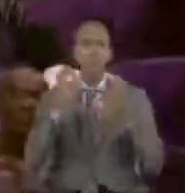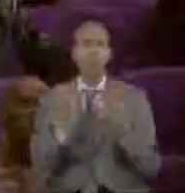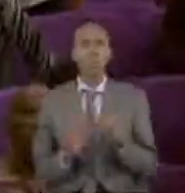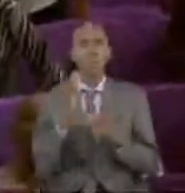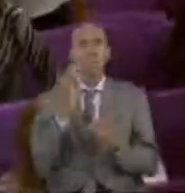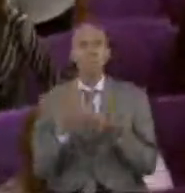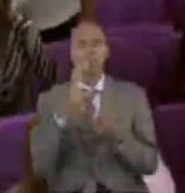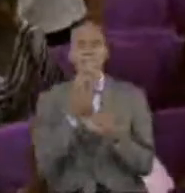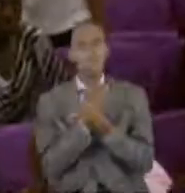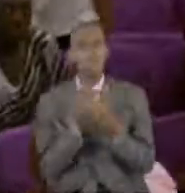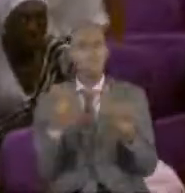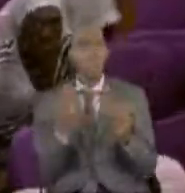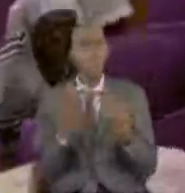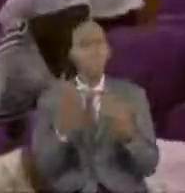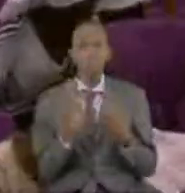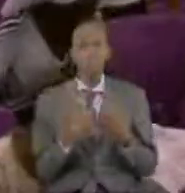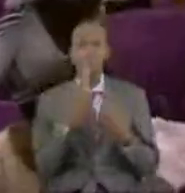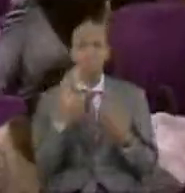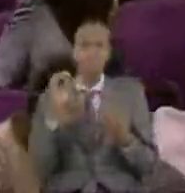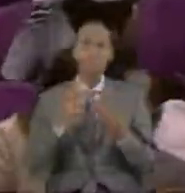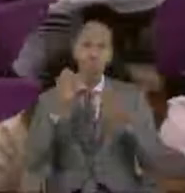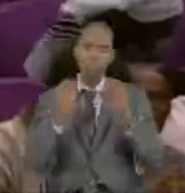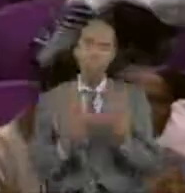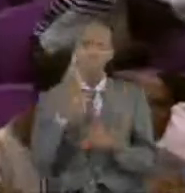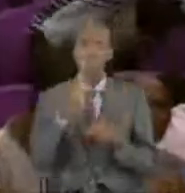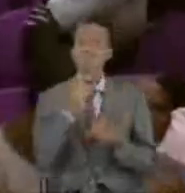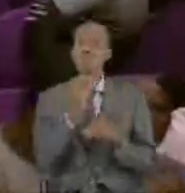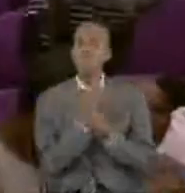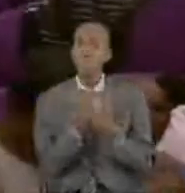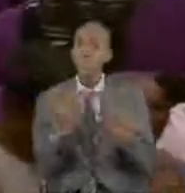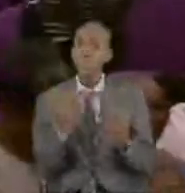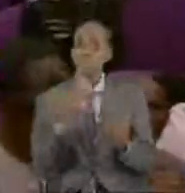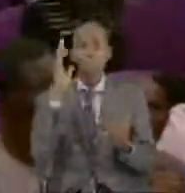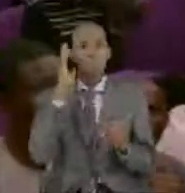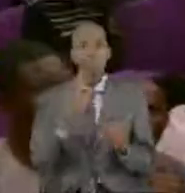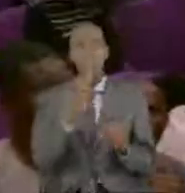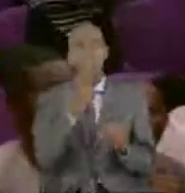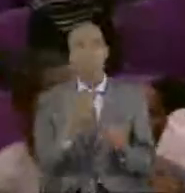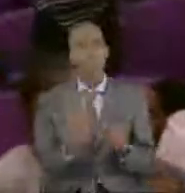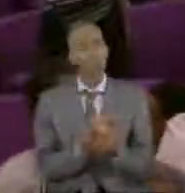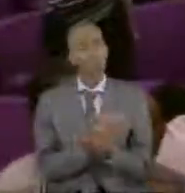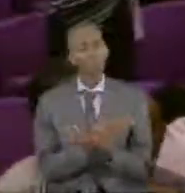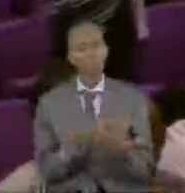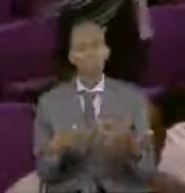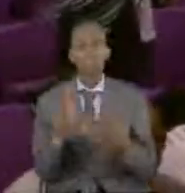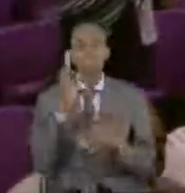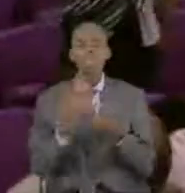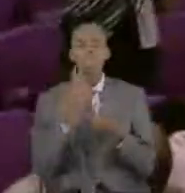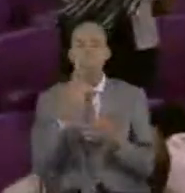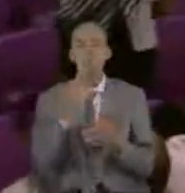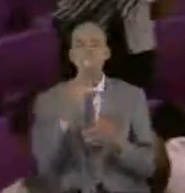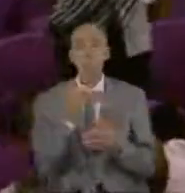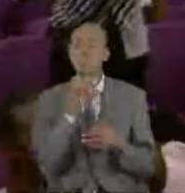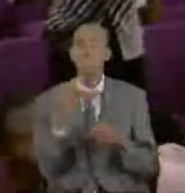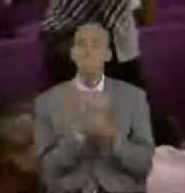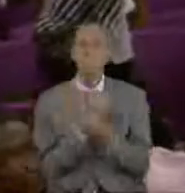sauvé de plus en plus fort si vous n'êtes pas sauvé vous serez rues en ruines et vous irez de